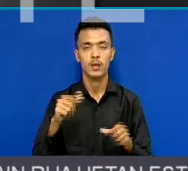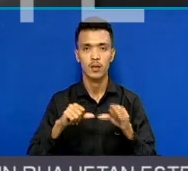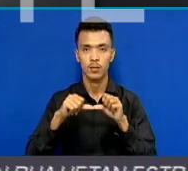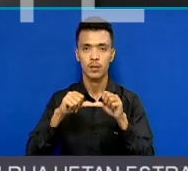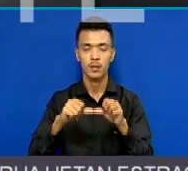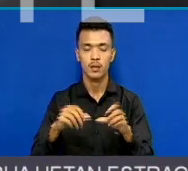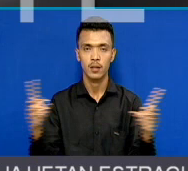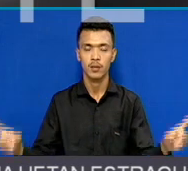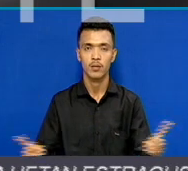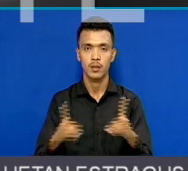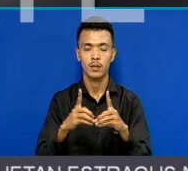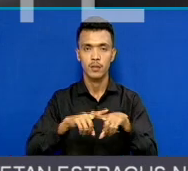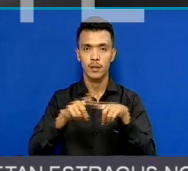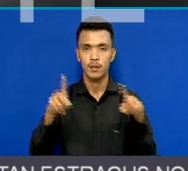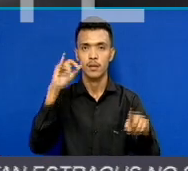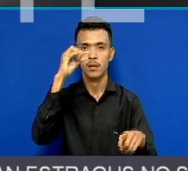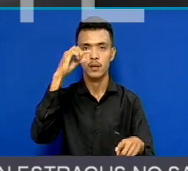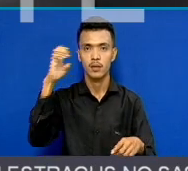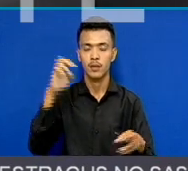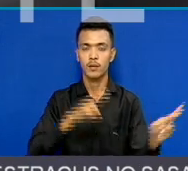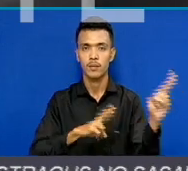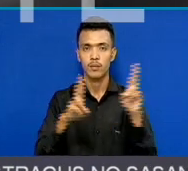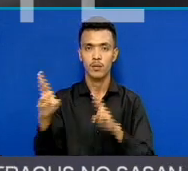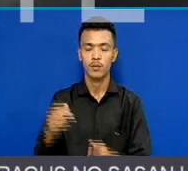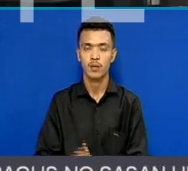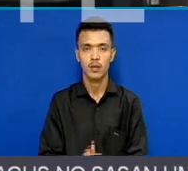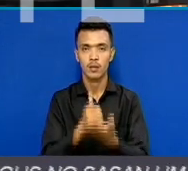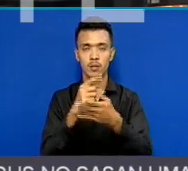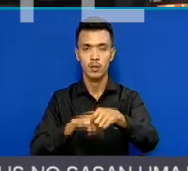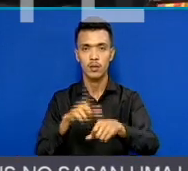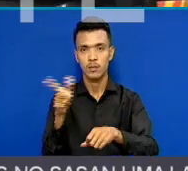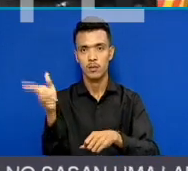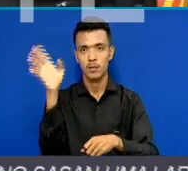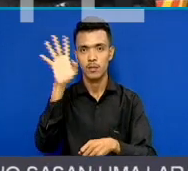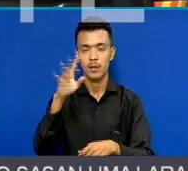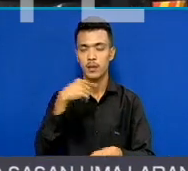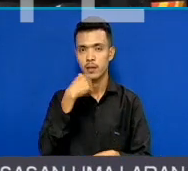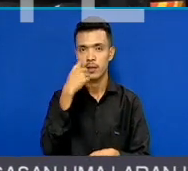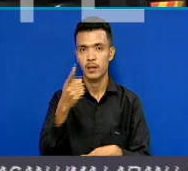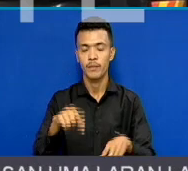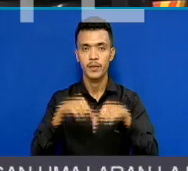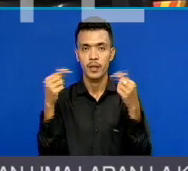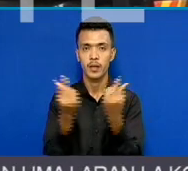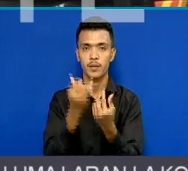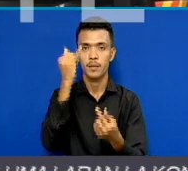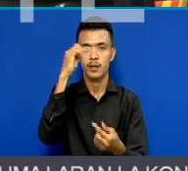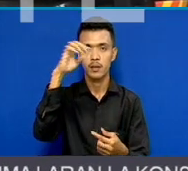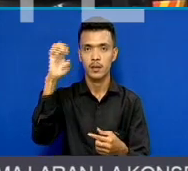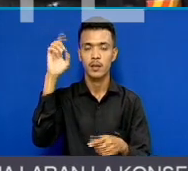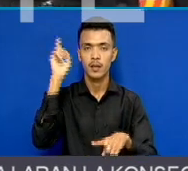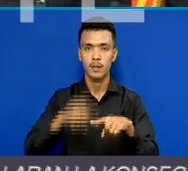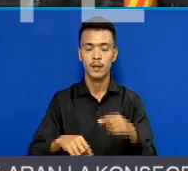iya pronto 24 horas para atender essa banheira de teto na emergência. Ana Paula confirma, equipa Ejiade IP labele